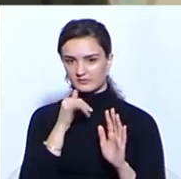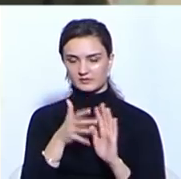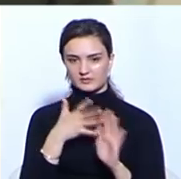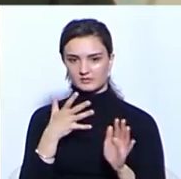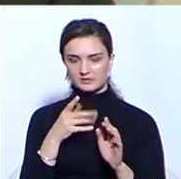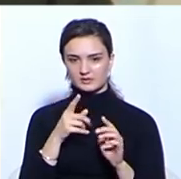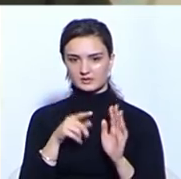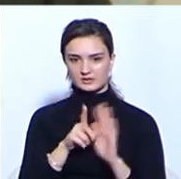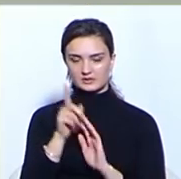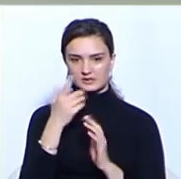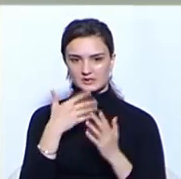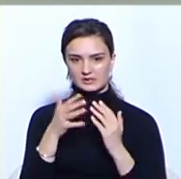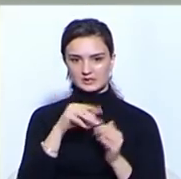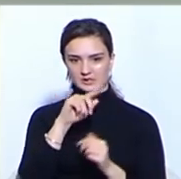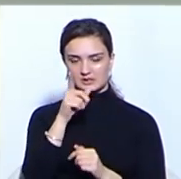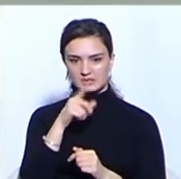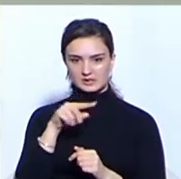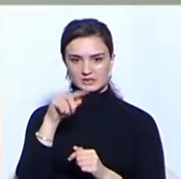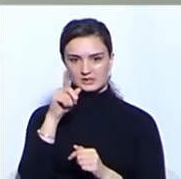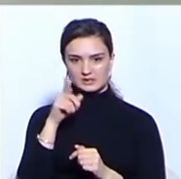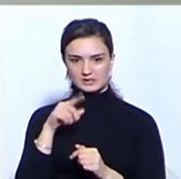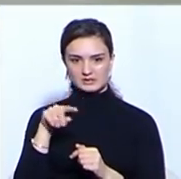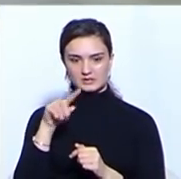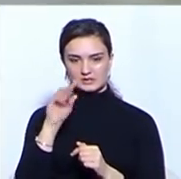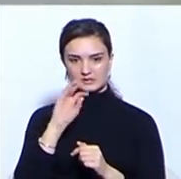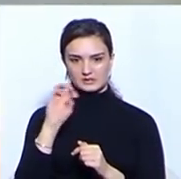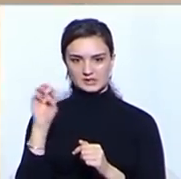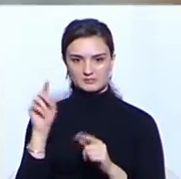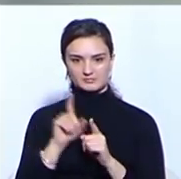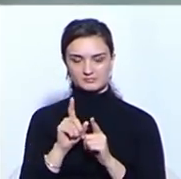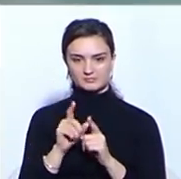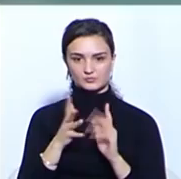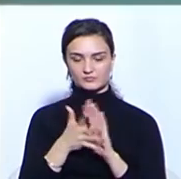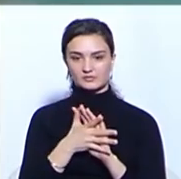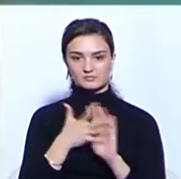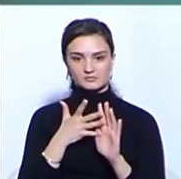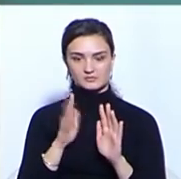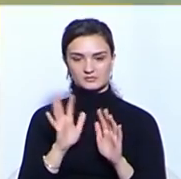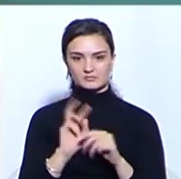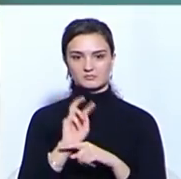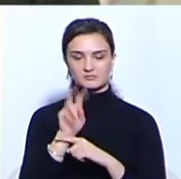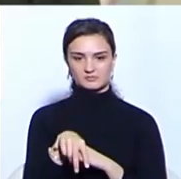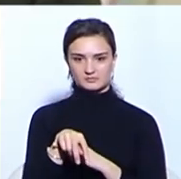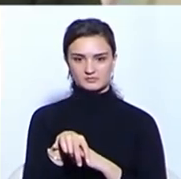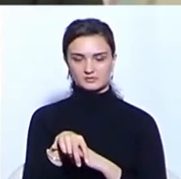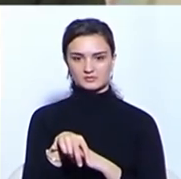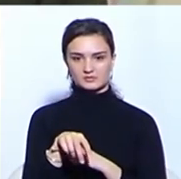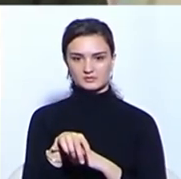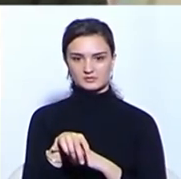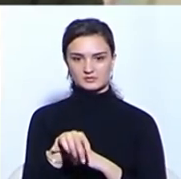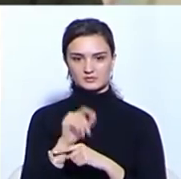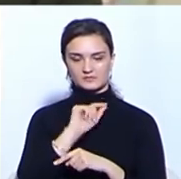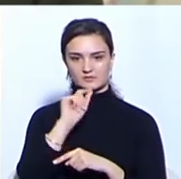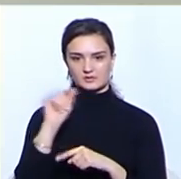ვიგებთ, იწყებს თითით ჰაერში ასოების მოხაზვას და თუ კიდე ვერ მივხვდით, მიდის დემონსტრაციულად დაფასთან